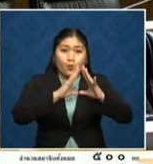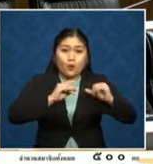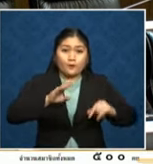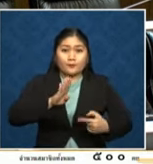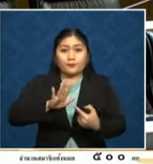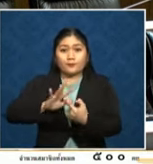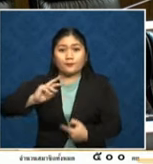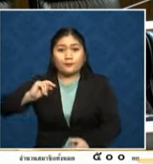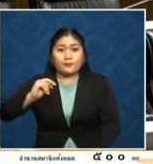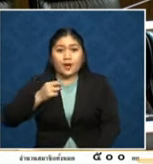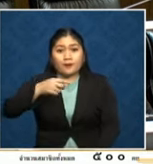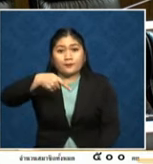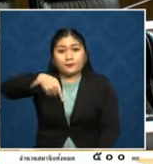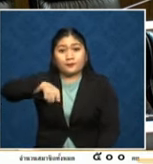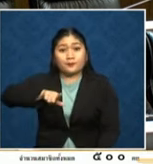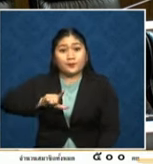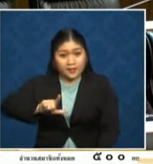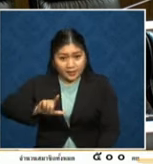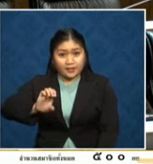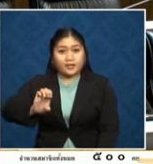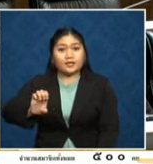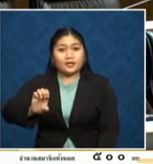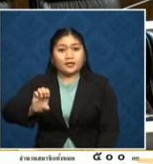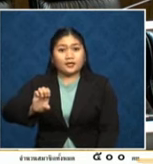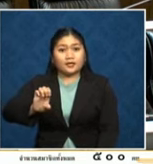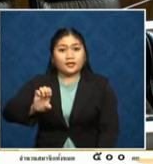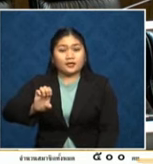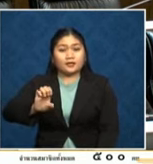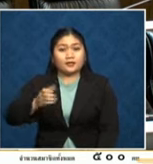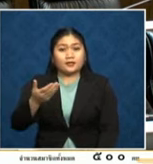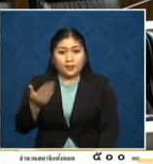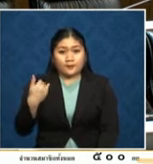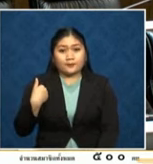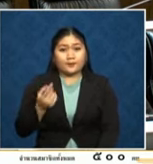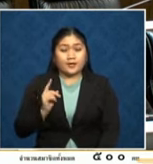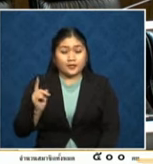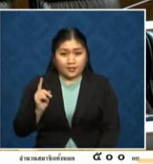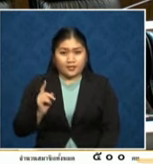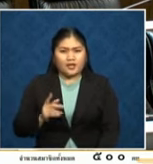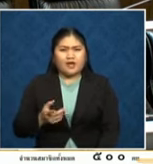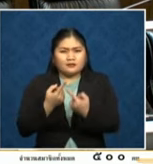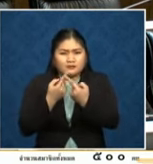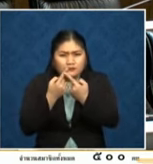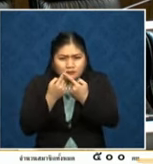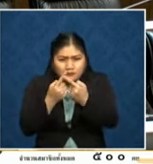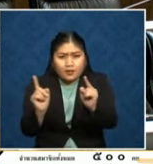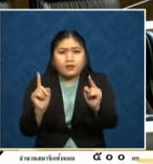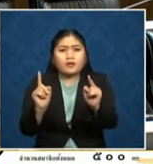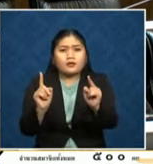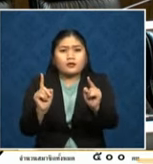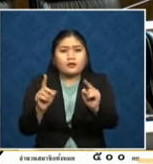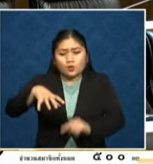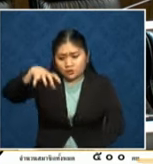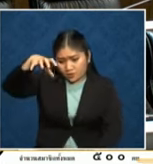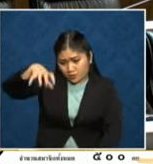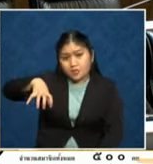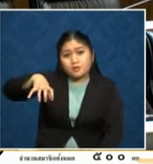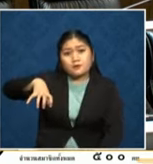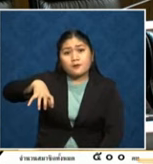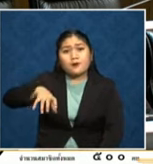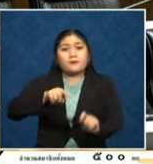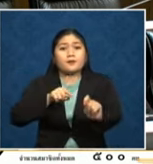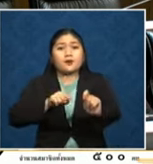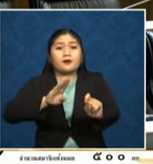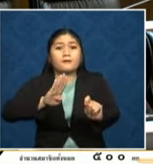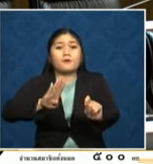ในหรือที่ชาวบ้านเรียกกันว่าวัดหลวงพ่อโตแต่สิ่งหนึ่งที่เกิดขึ้นในพื้นที่อำเภอบางพลีซึ่งผ